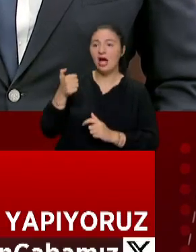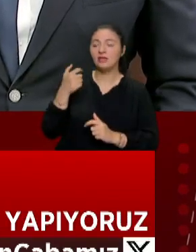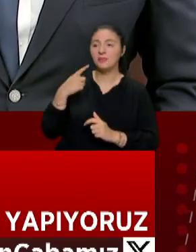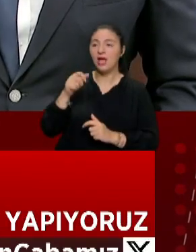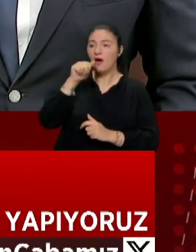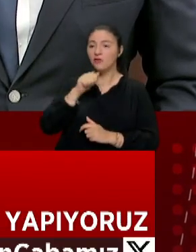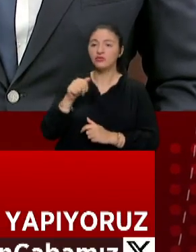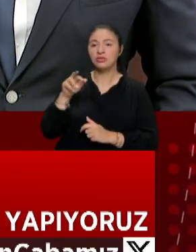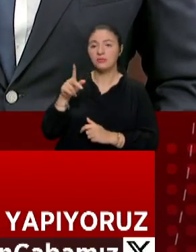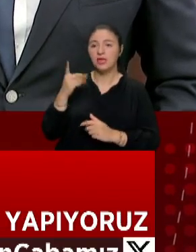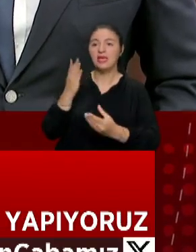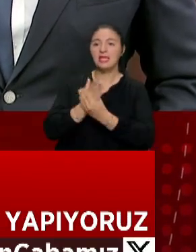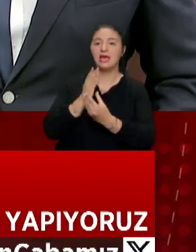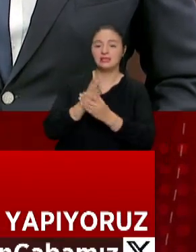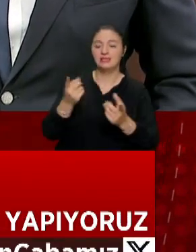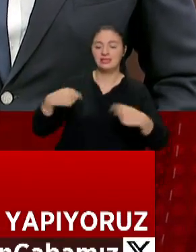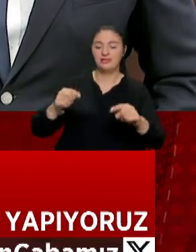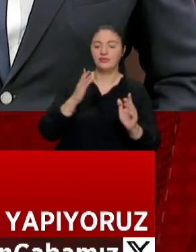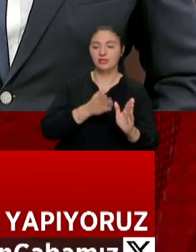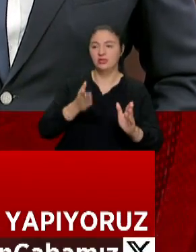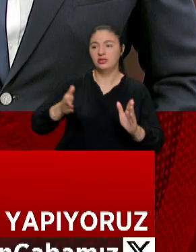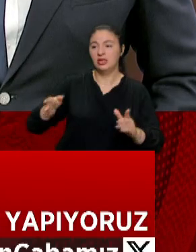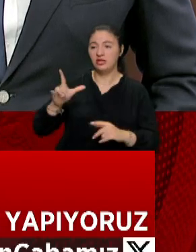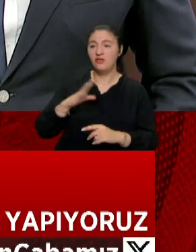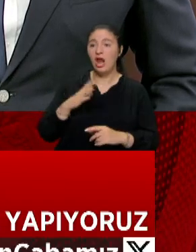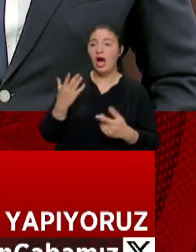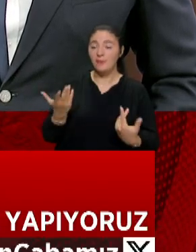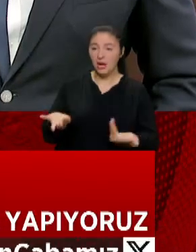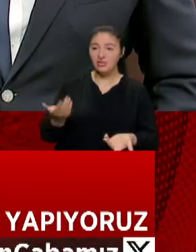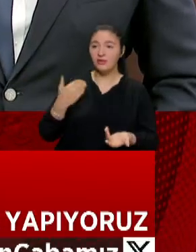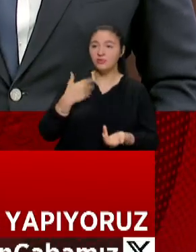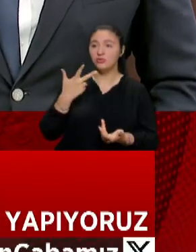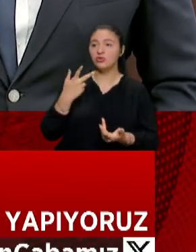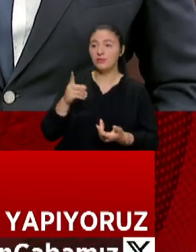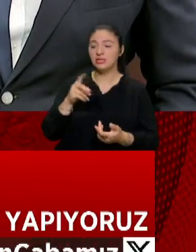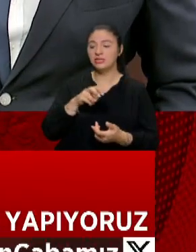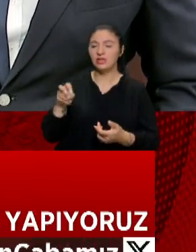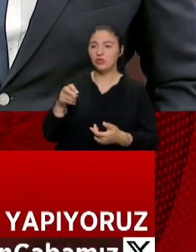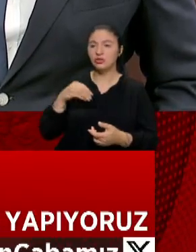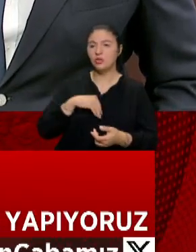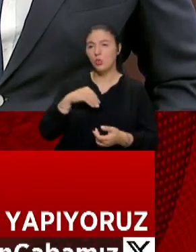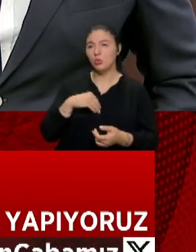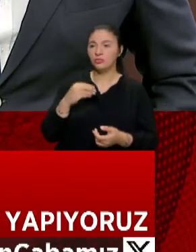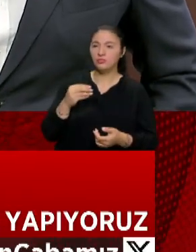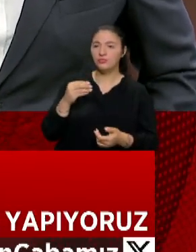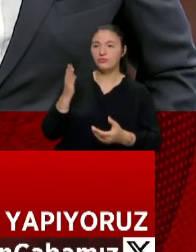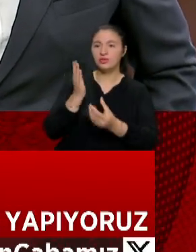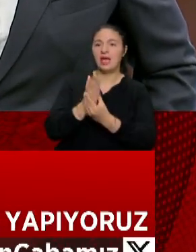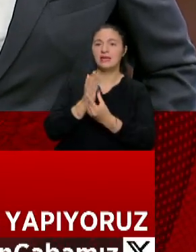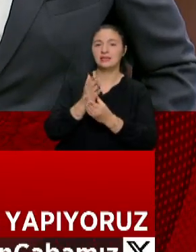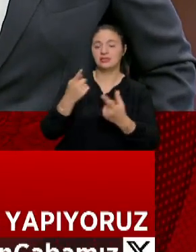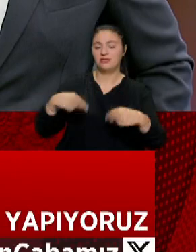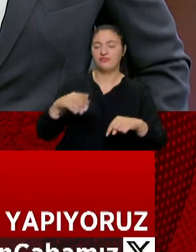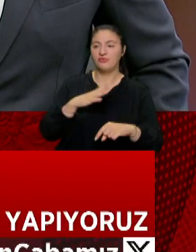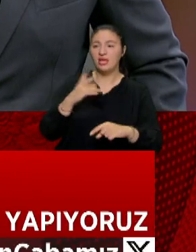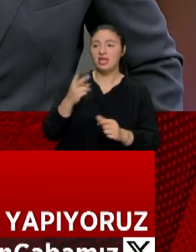6600 civarında derse ihtiyaç var ama maalesef bizim 3800 civarında zannediyorum derslik var yani